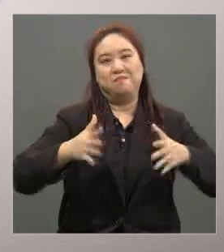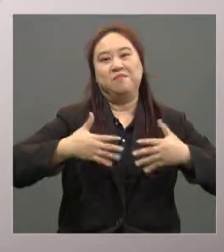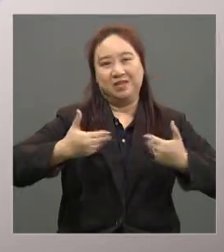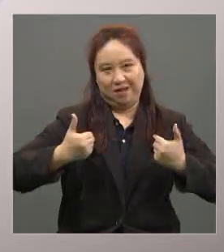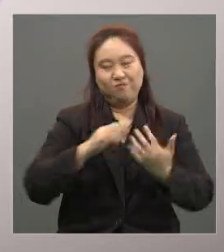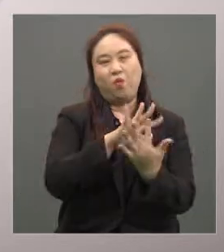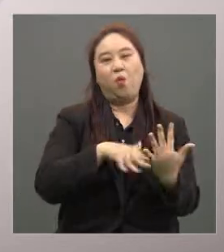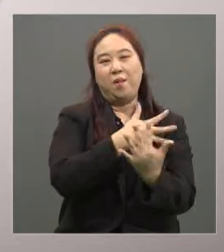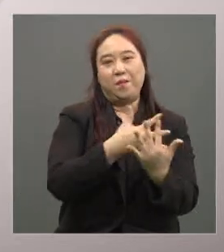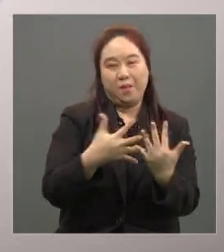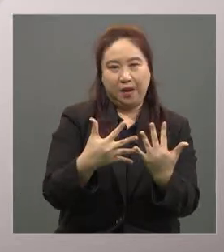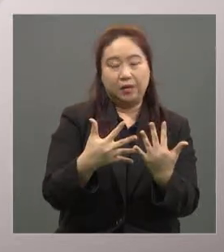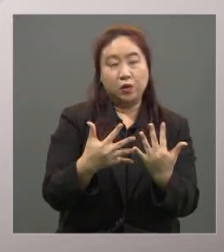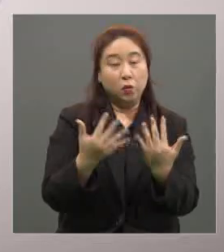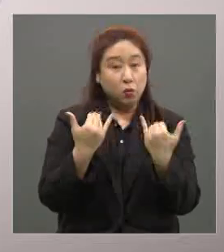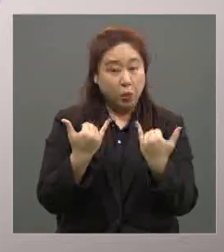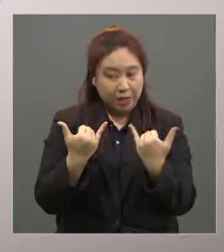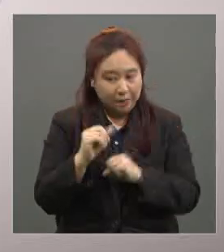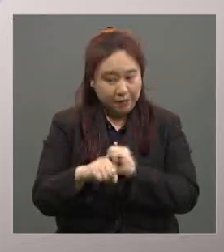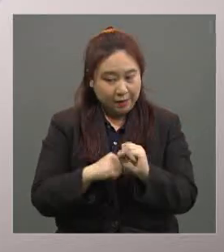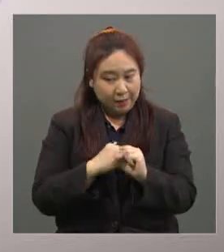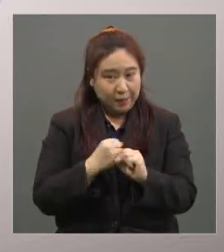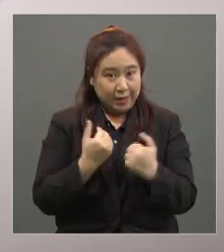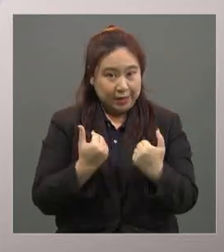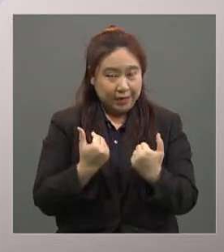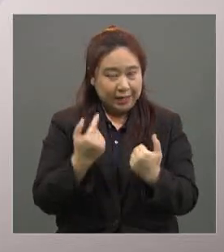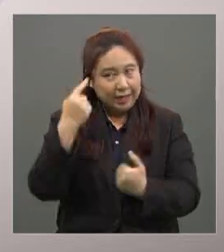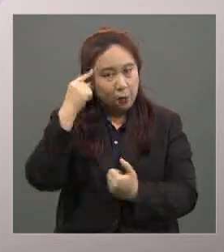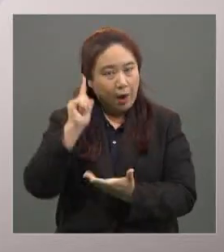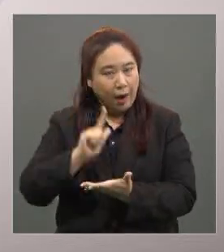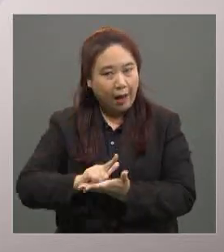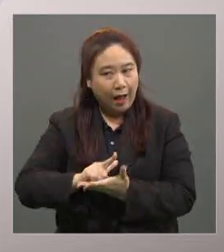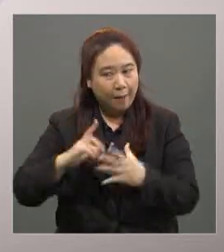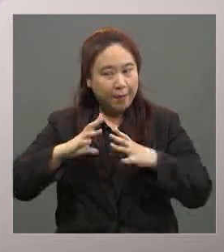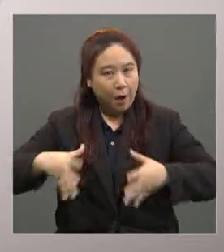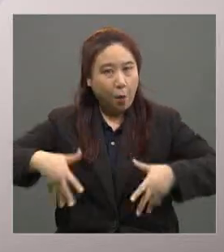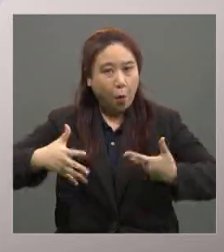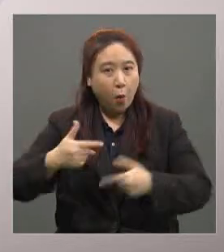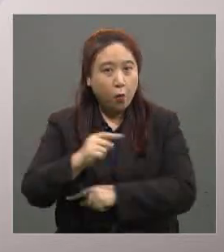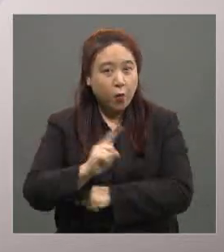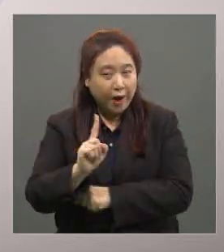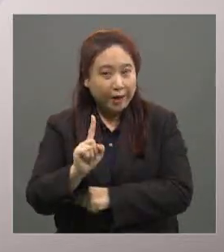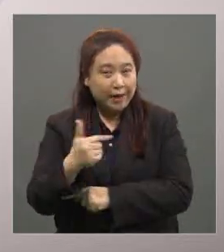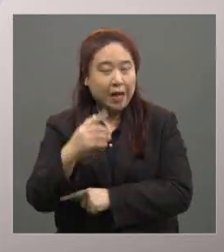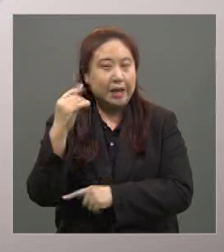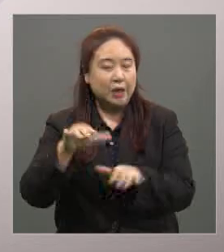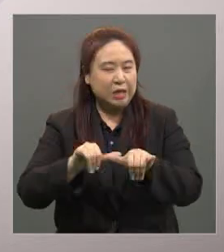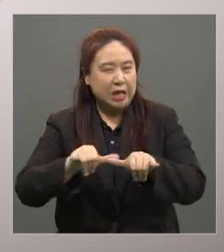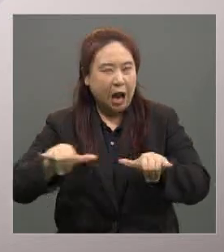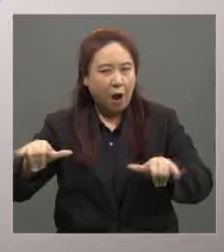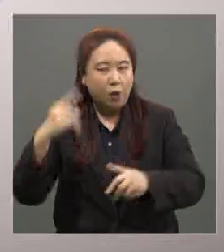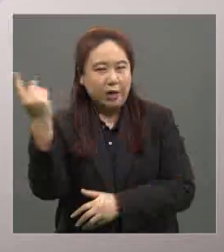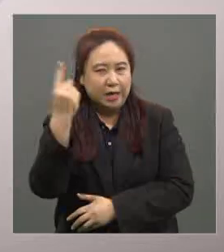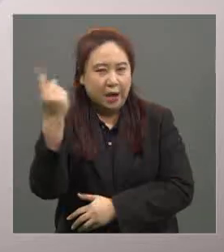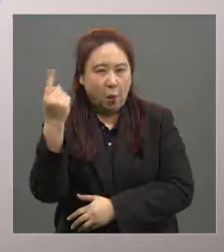เลยค่ะว่าเอตอนนี้มันเพิ่งต้นปีนี่เนอะเดี๋ยจะลาพักร้อนกันอีกเมื่อไหร่จะได้ลากันแบบยาวๆแล้วก็เที่ยวกันอย่างยาวๆในช่วงของ